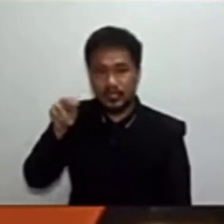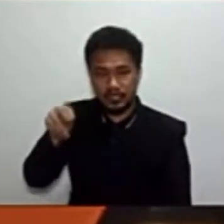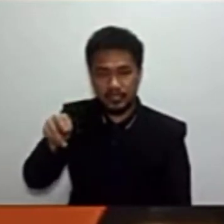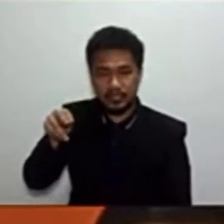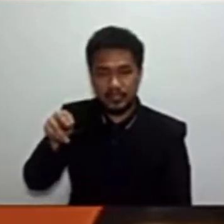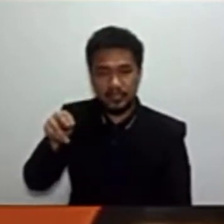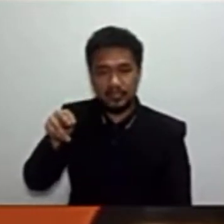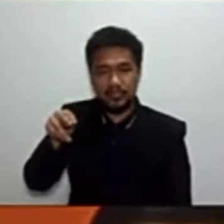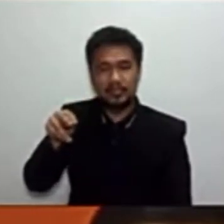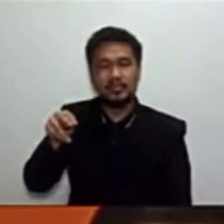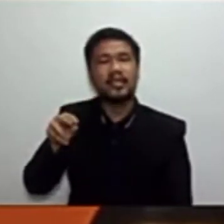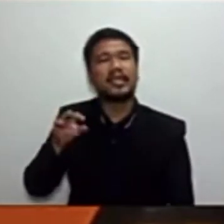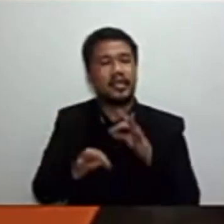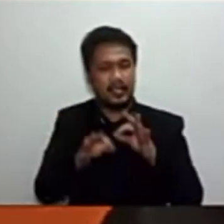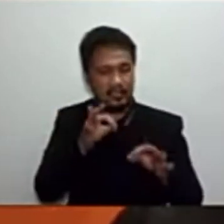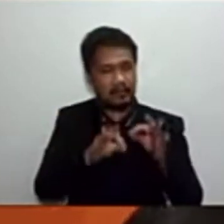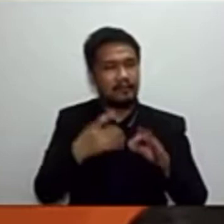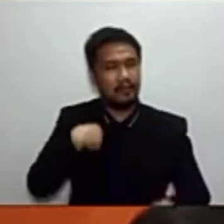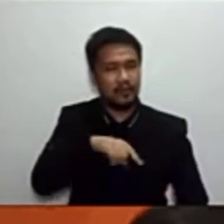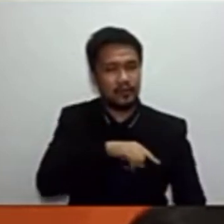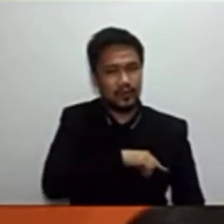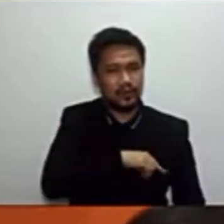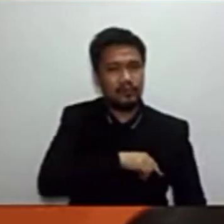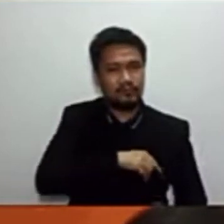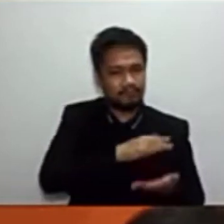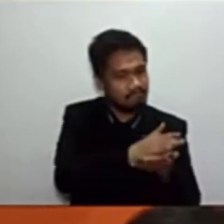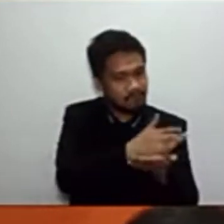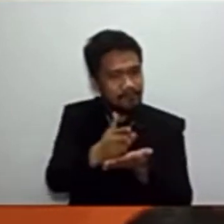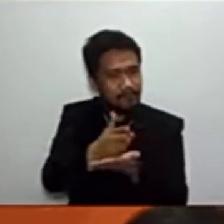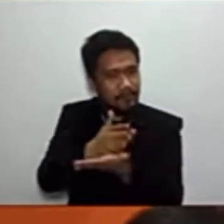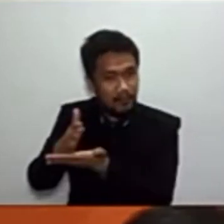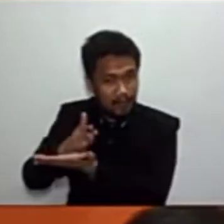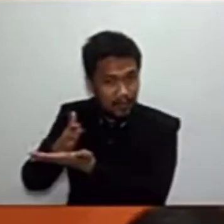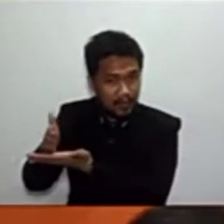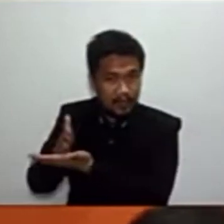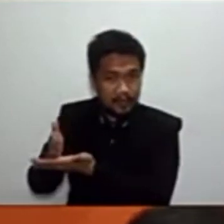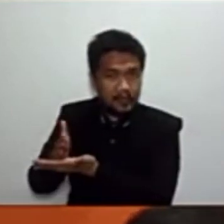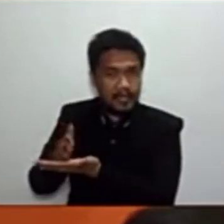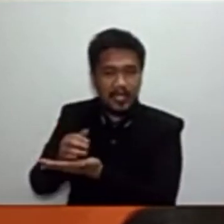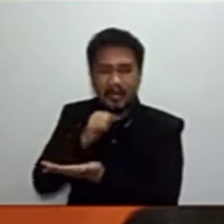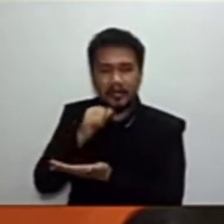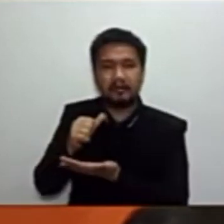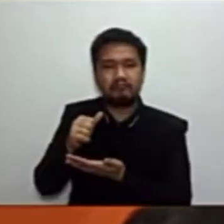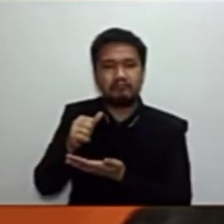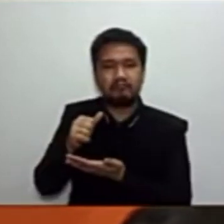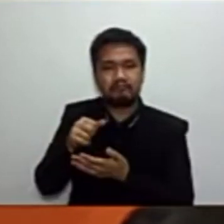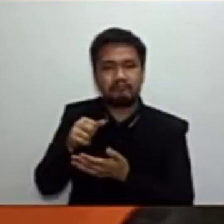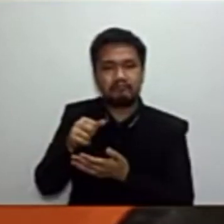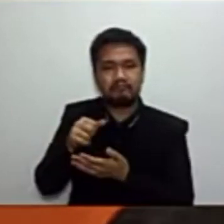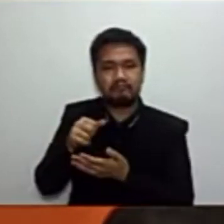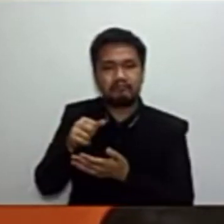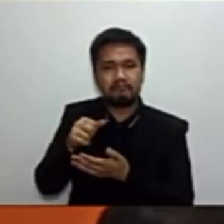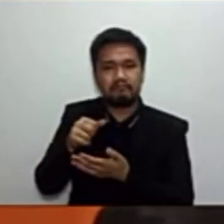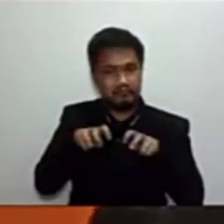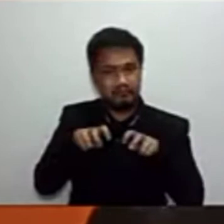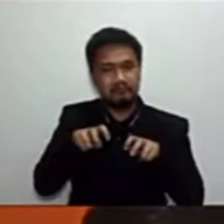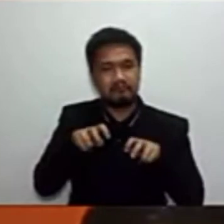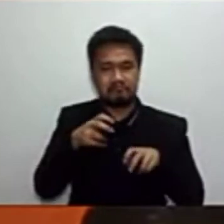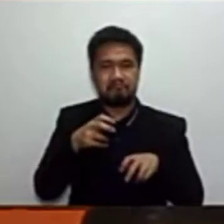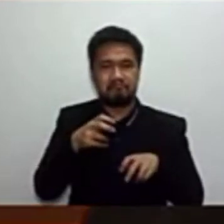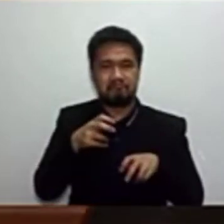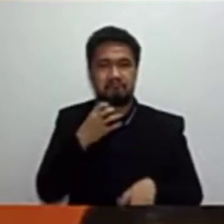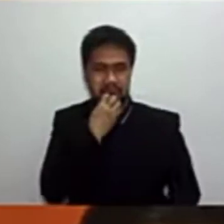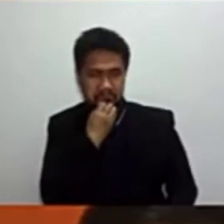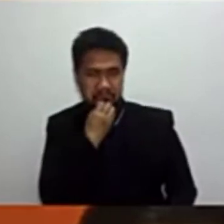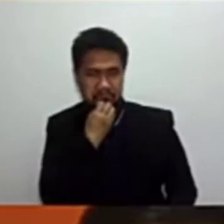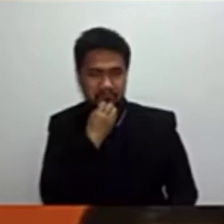sa pagiging mapagbigay at hindi pagiging madamot at makasarili,